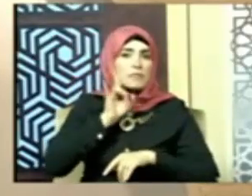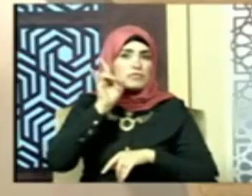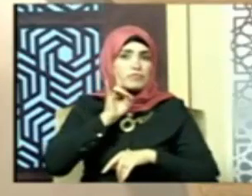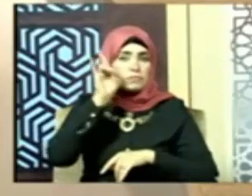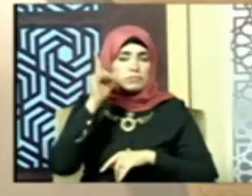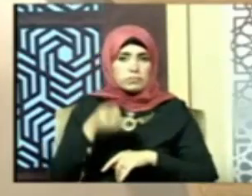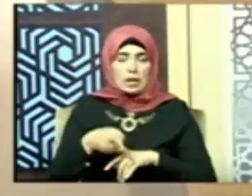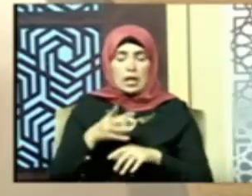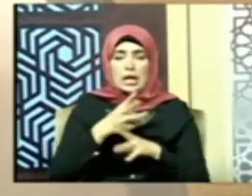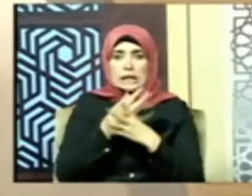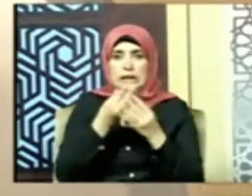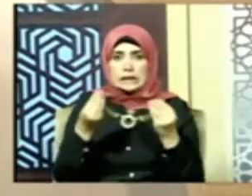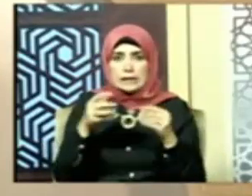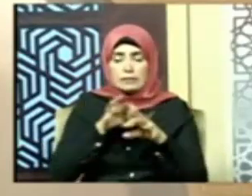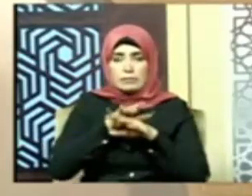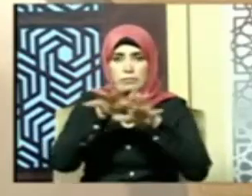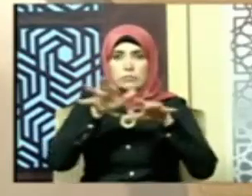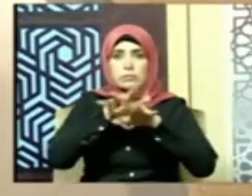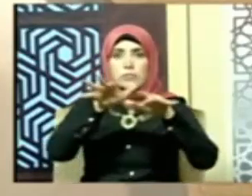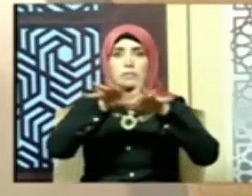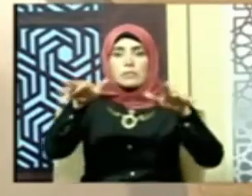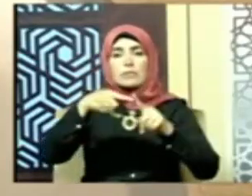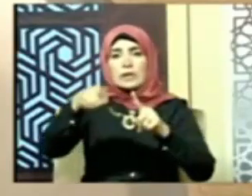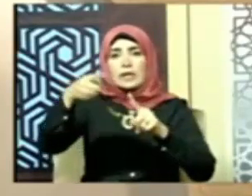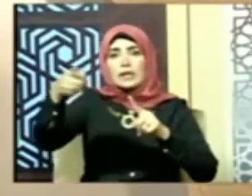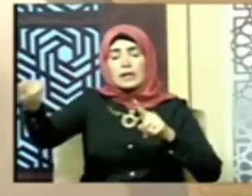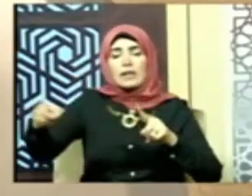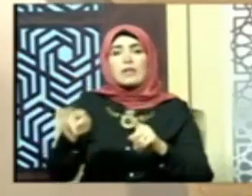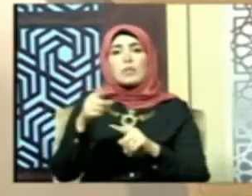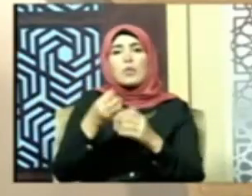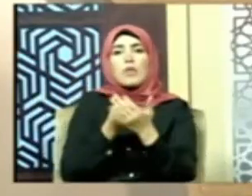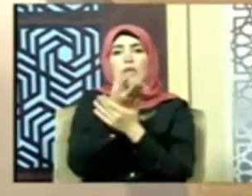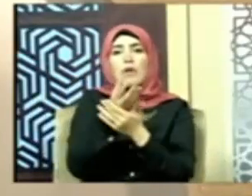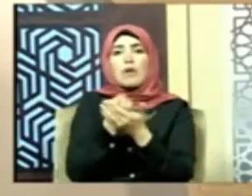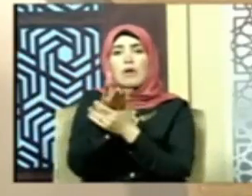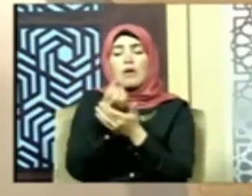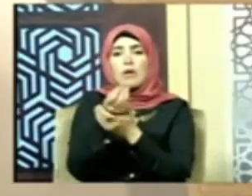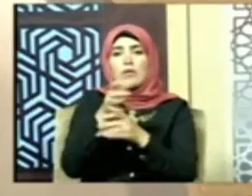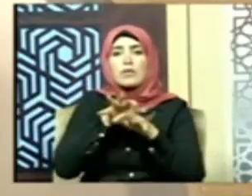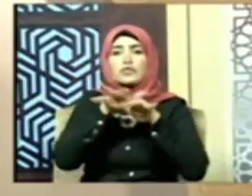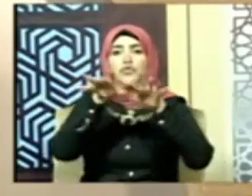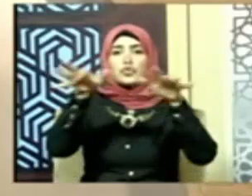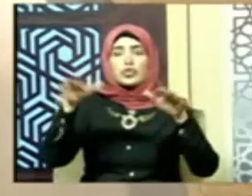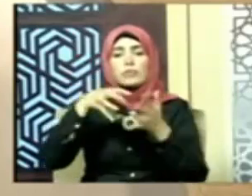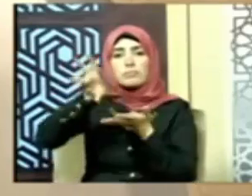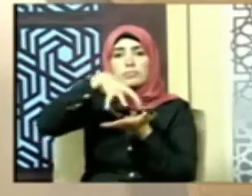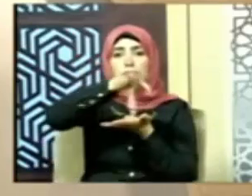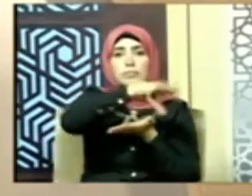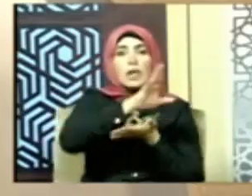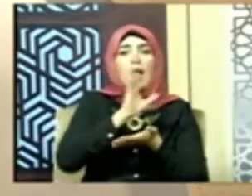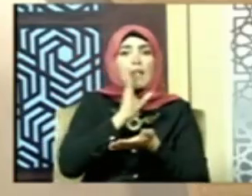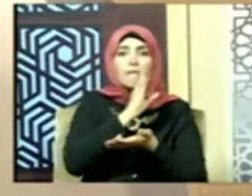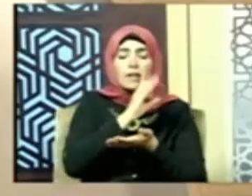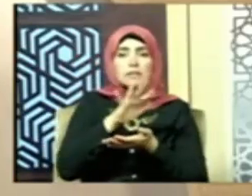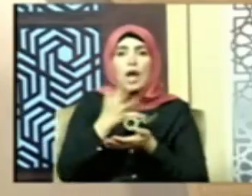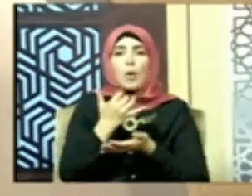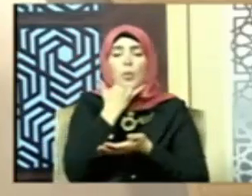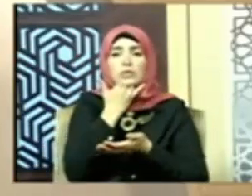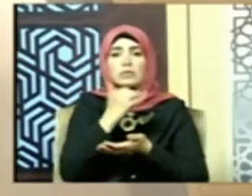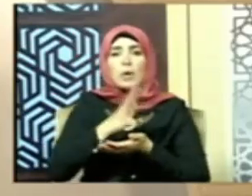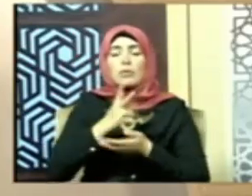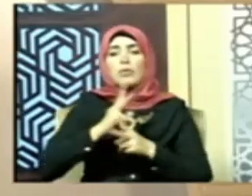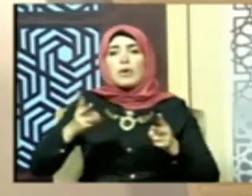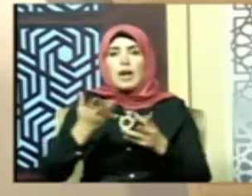ويشيع هذه الأباطيل ويبثها عبر مواقع التواصل لإصابة المجتمع